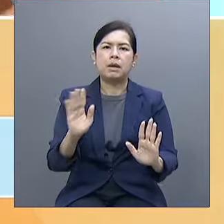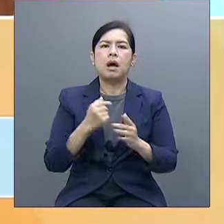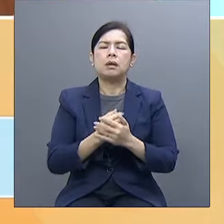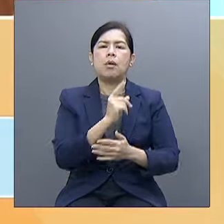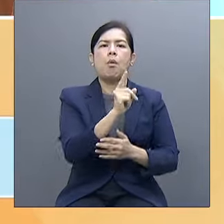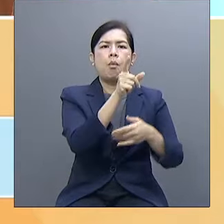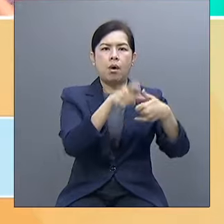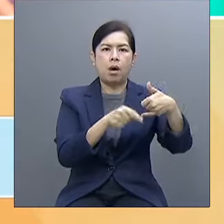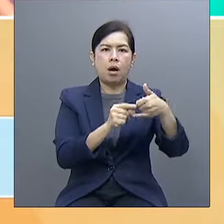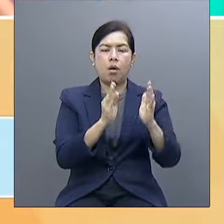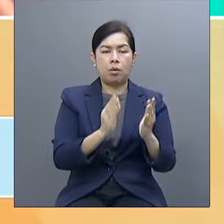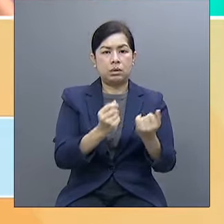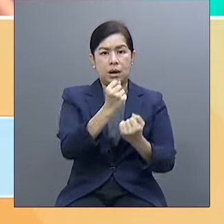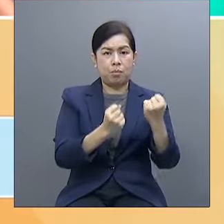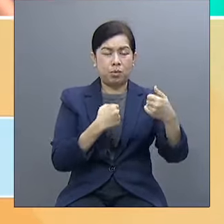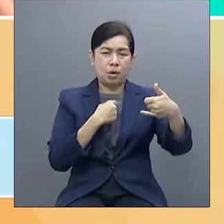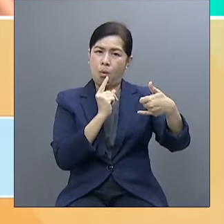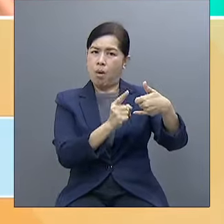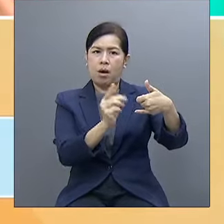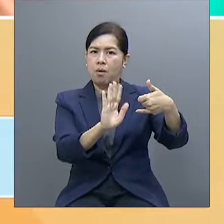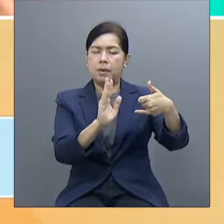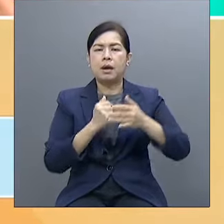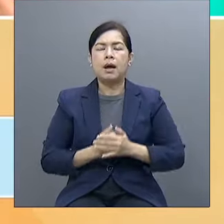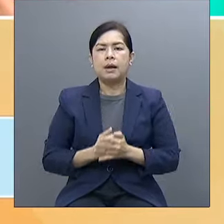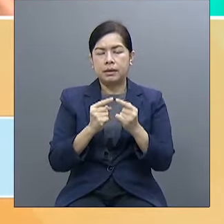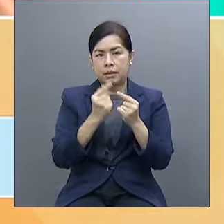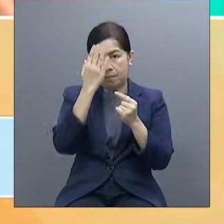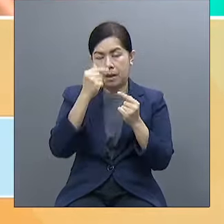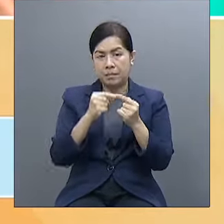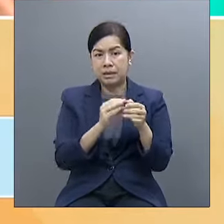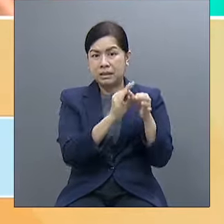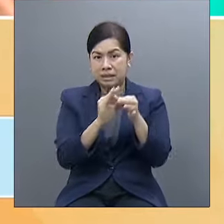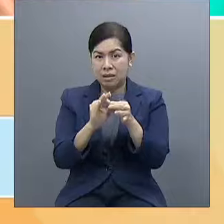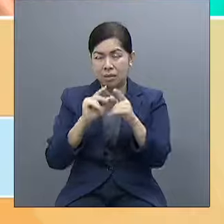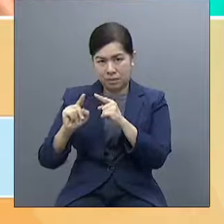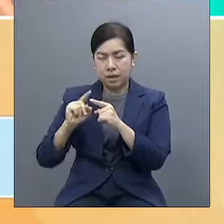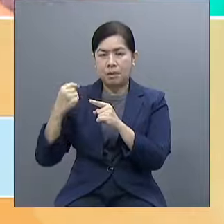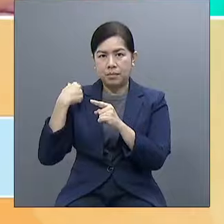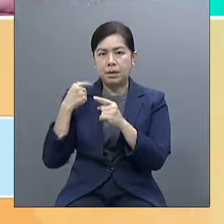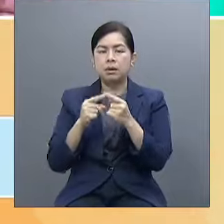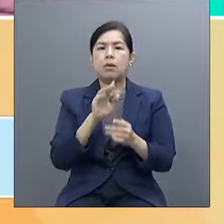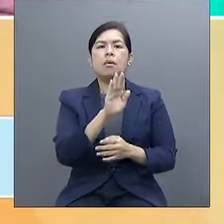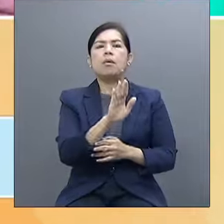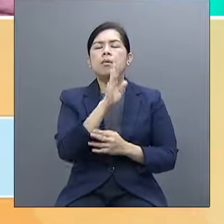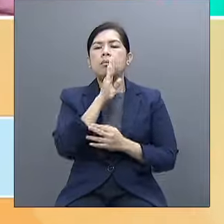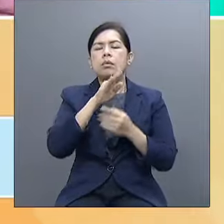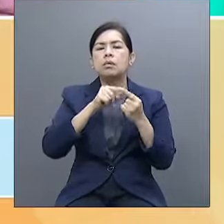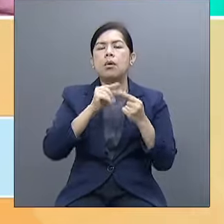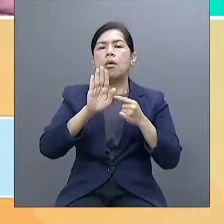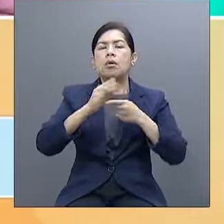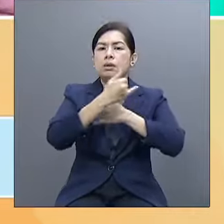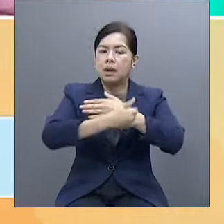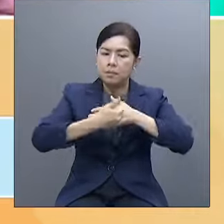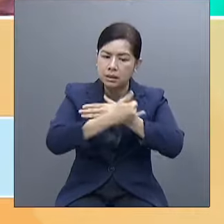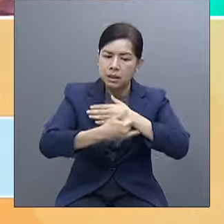ถ ก็ไม่ได้ ไม่ได้ คือจริงๆมันหลายภาคส่วนมากอยากให้คุณผู้ชมลองนึกภาพของต่างประเทศนะน้องพีนที่มันจะมีรถโรงเรียนใหญ่ๆสีเหลืองใ